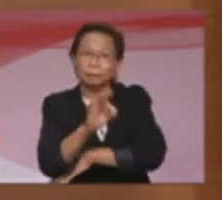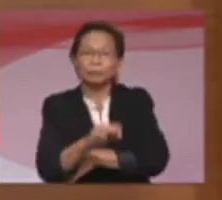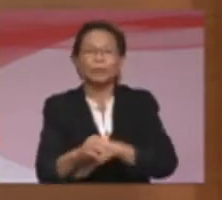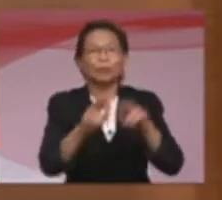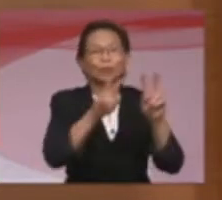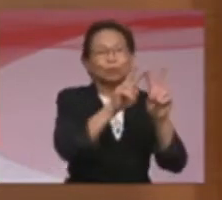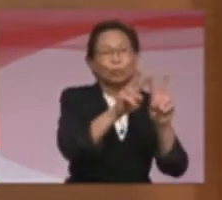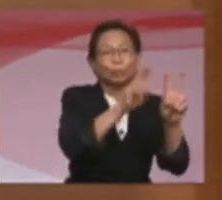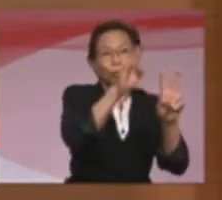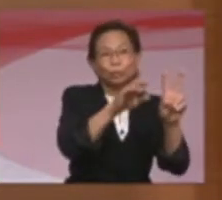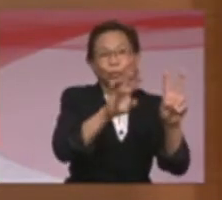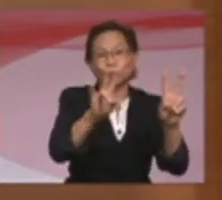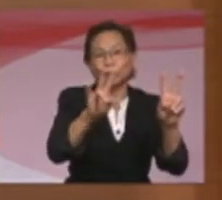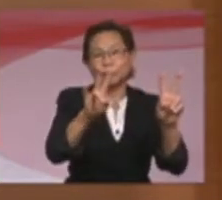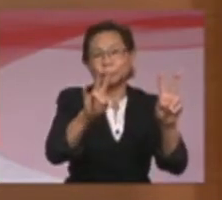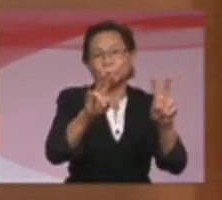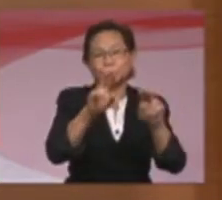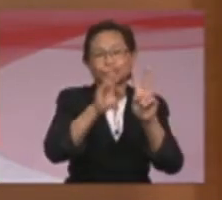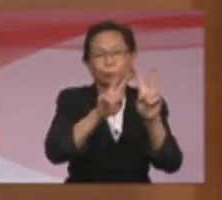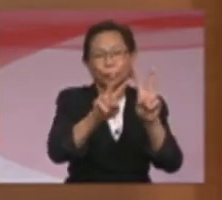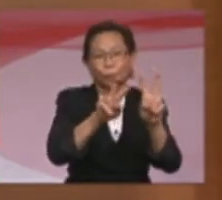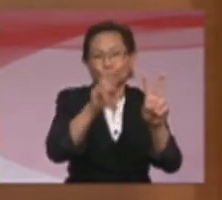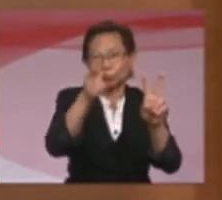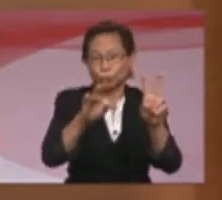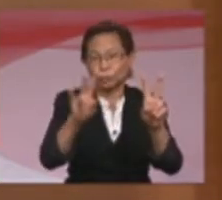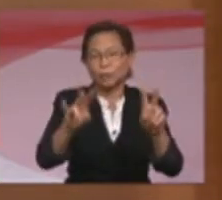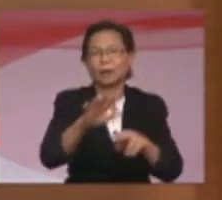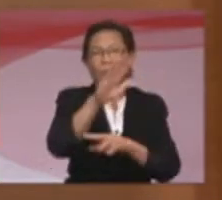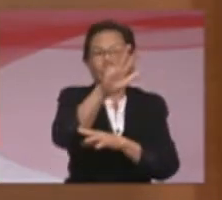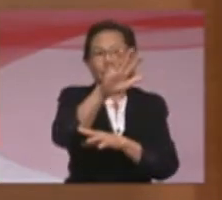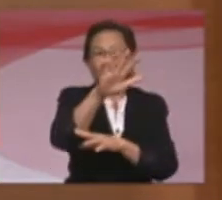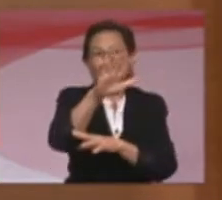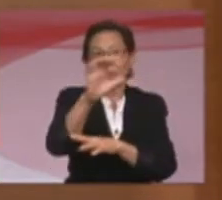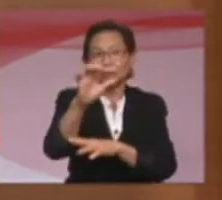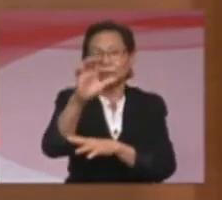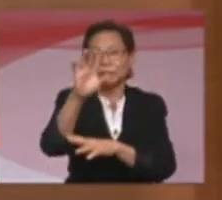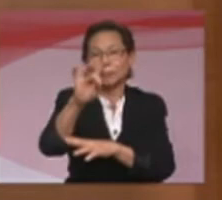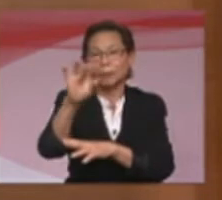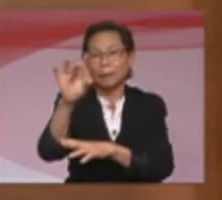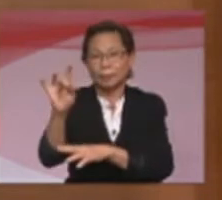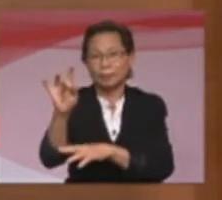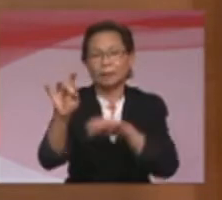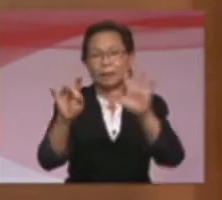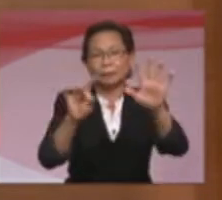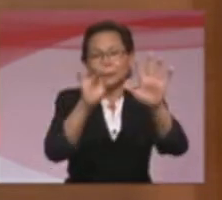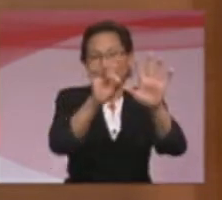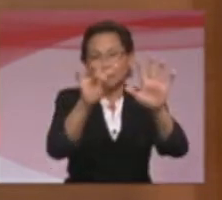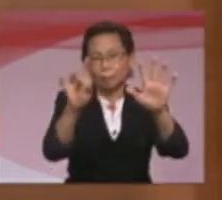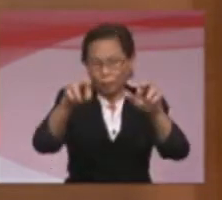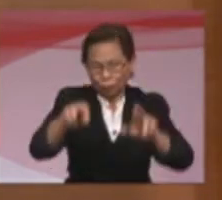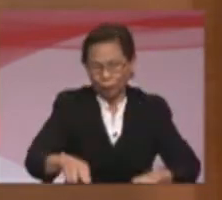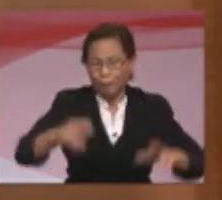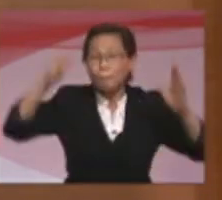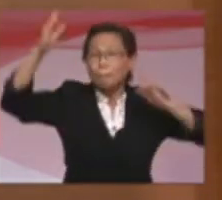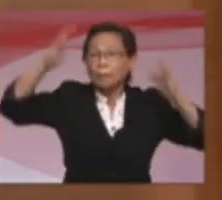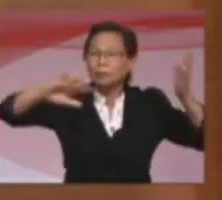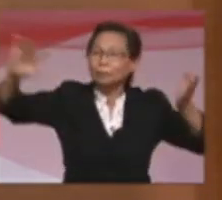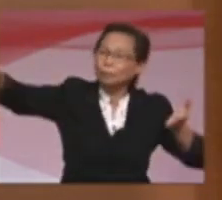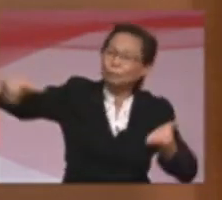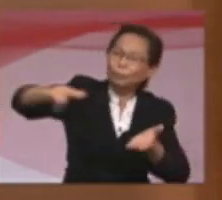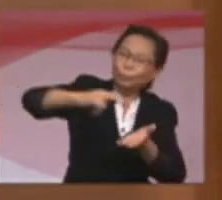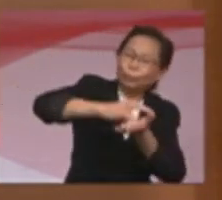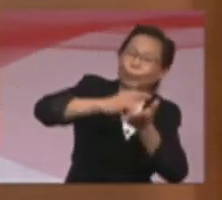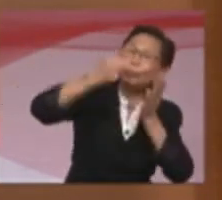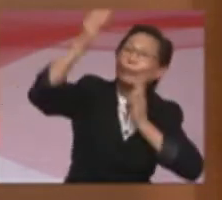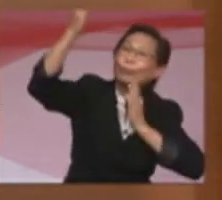22 Julai 2020, seramai 588 rakyat Malaysia telah pulang ke